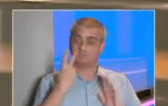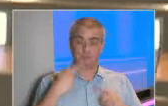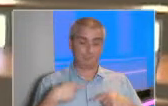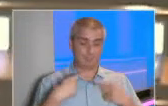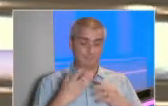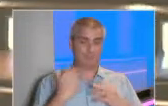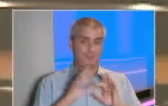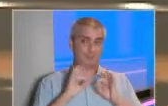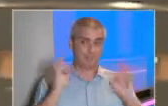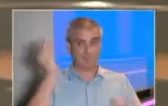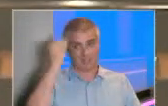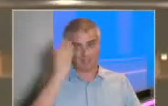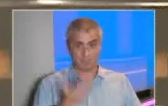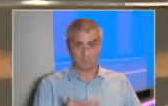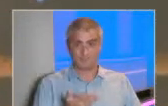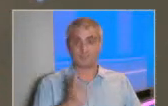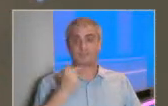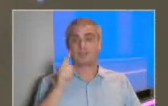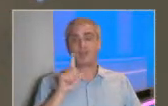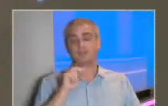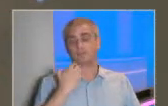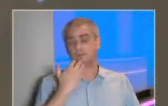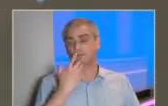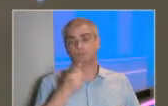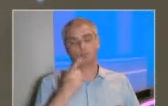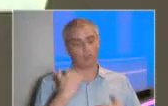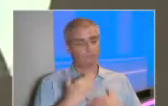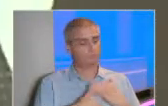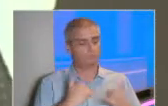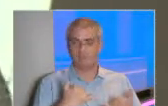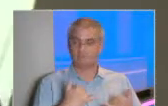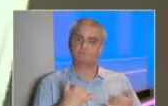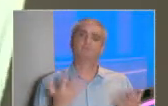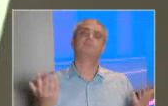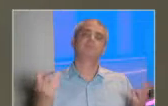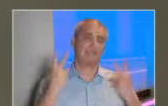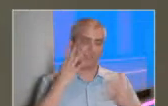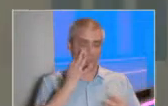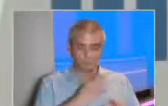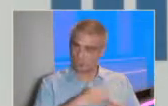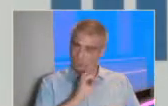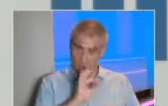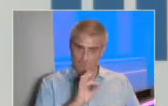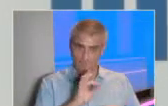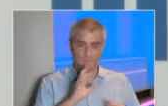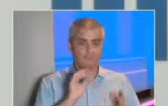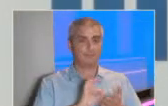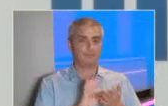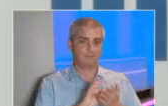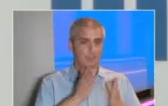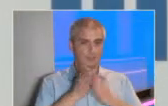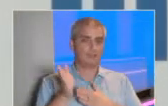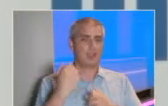ימים לפתיחת שנת הלימודים, גלנט הסביר כי הוא בשלב זה עיקר תשומת הלב שלו ושל המשרד